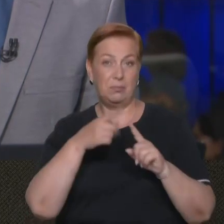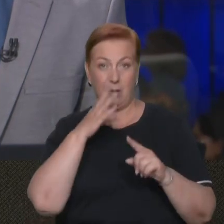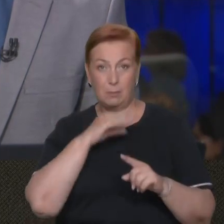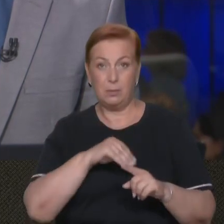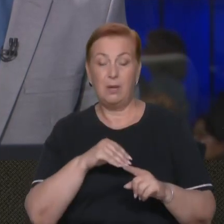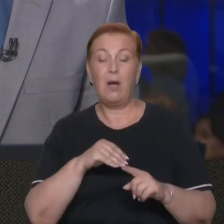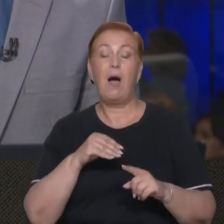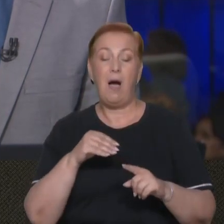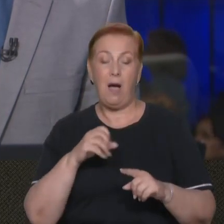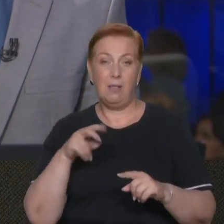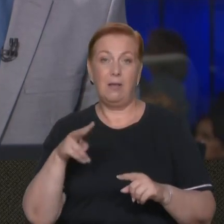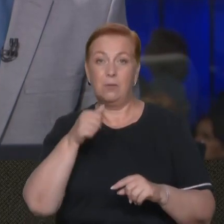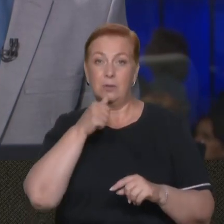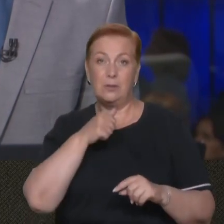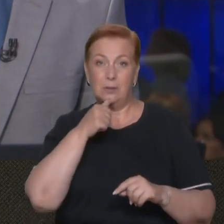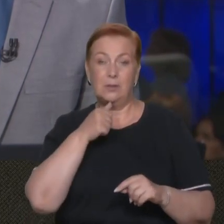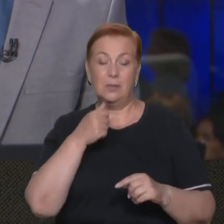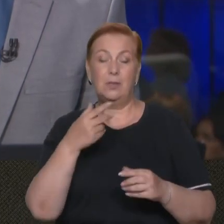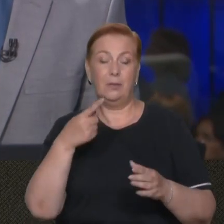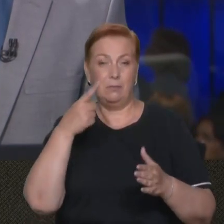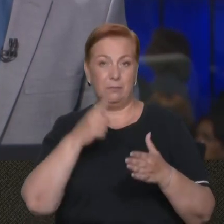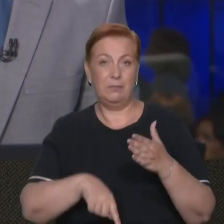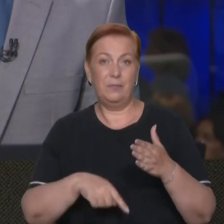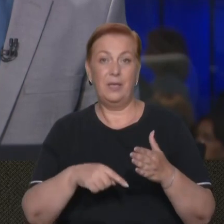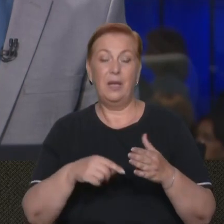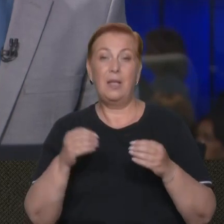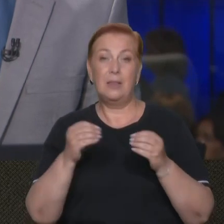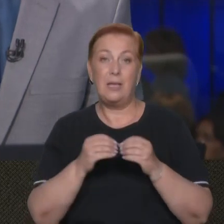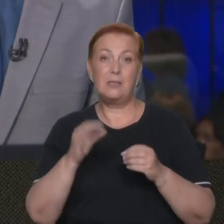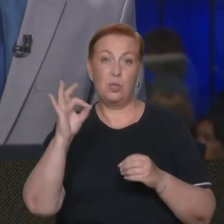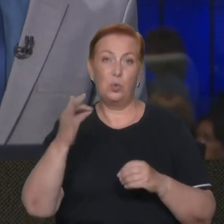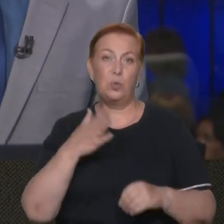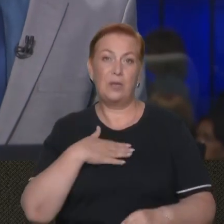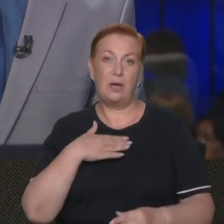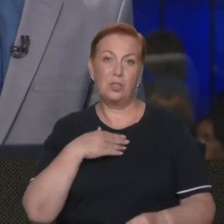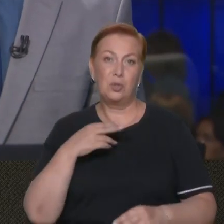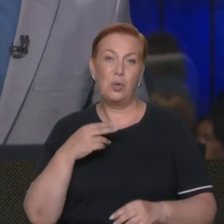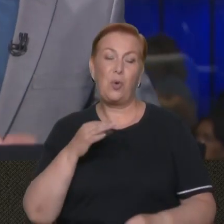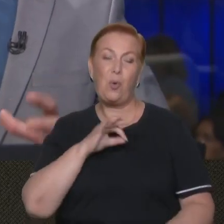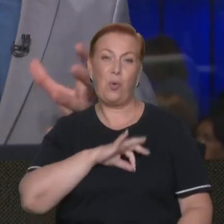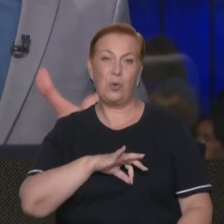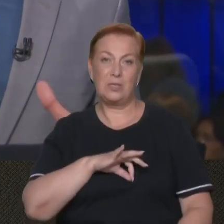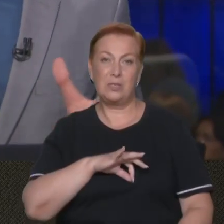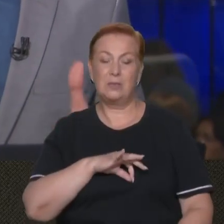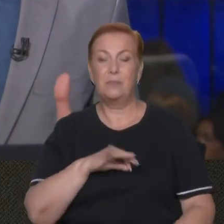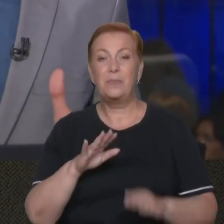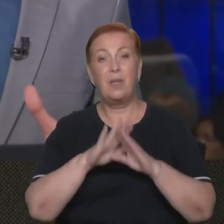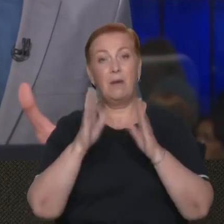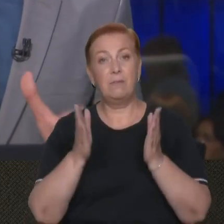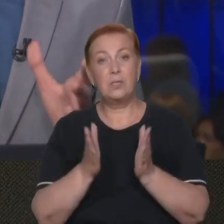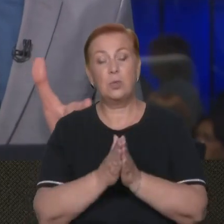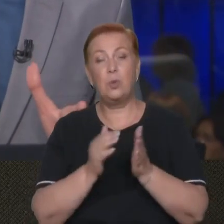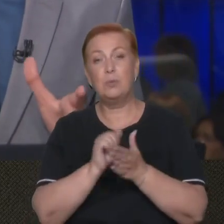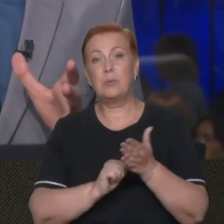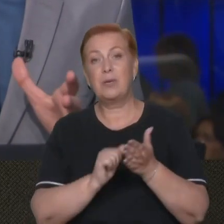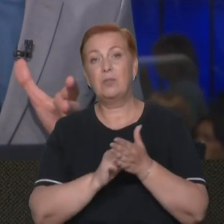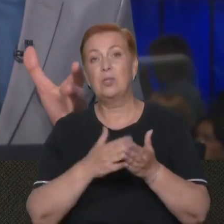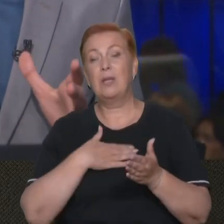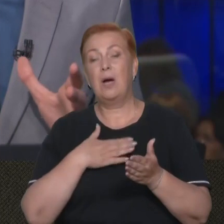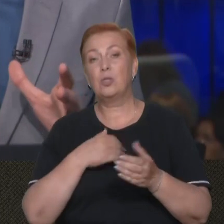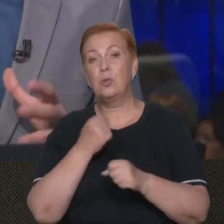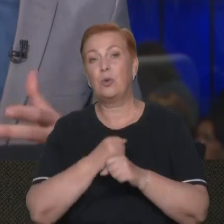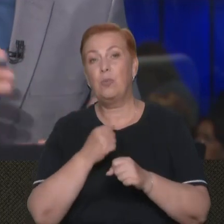переконалися. Зрештою, результат 10-0 на нашу користь. Добре, а в цілому, от з приводу нашої роботи